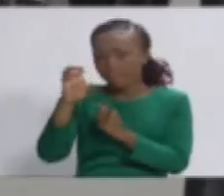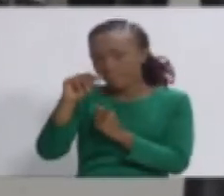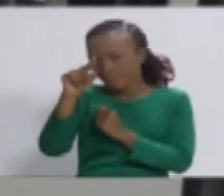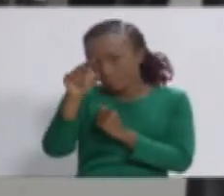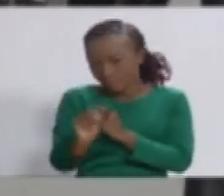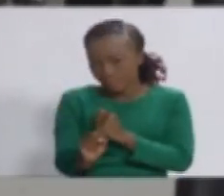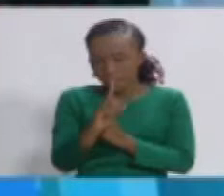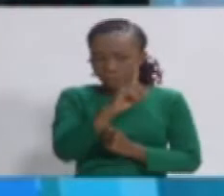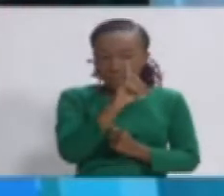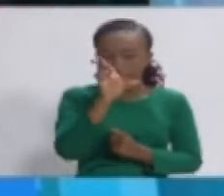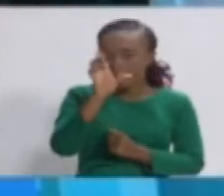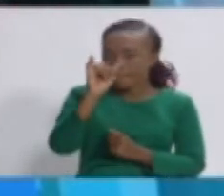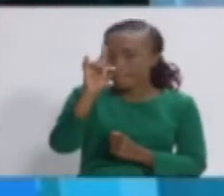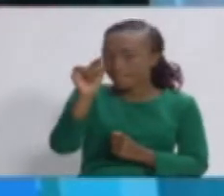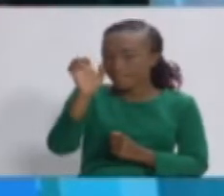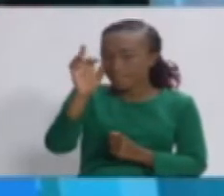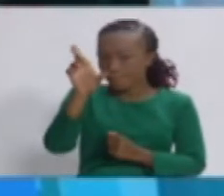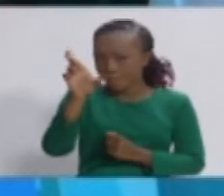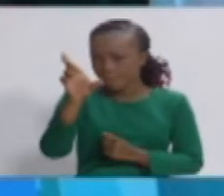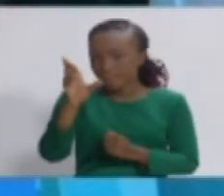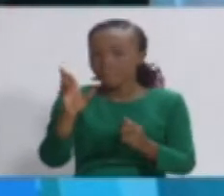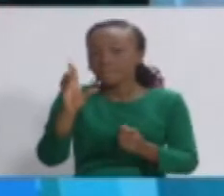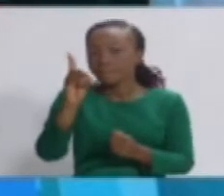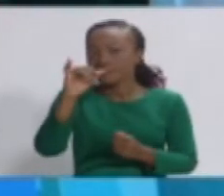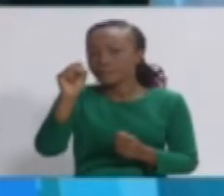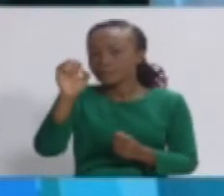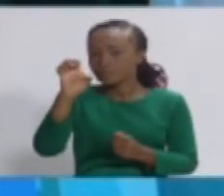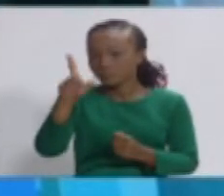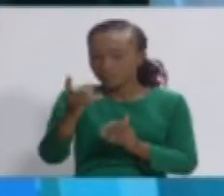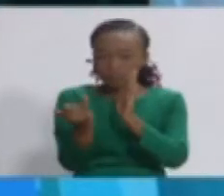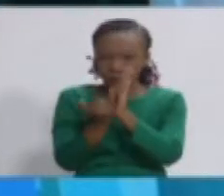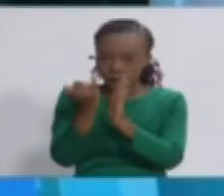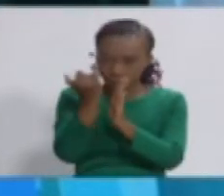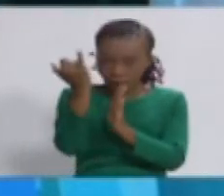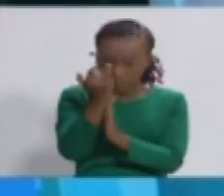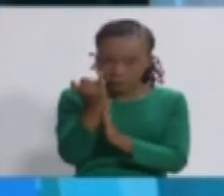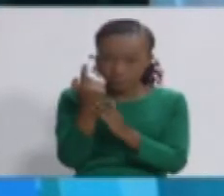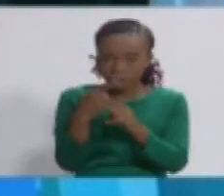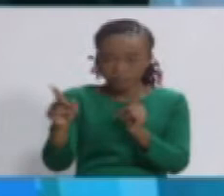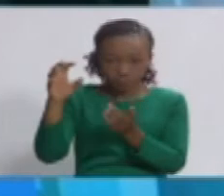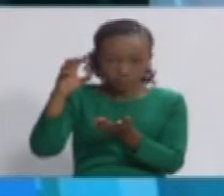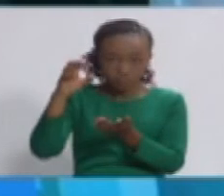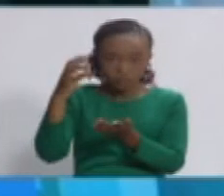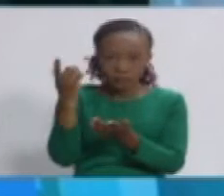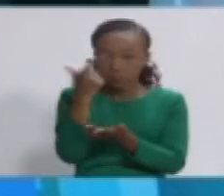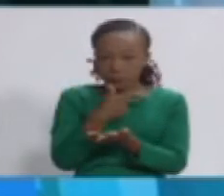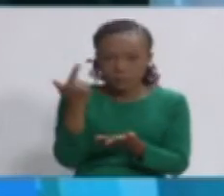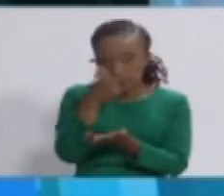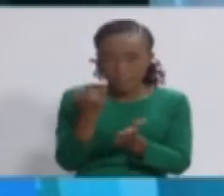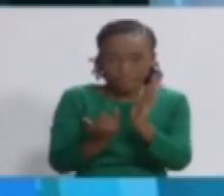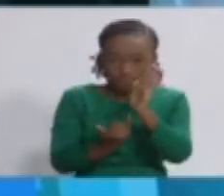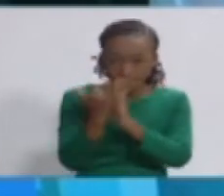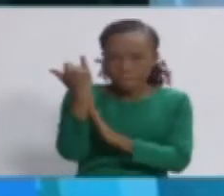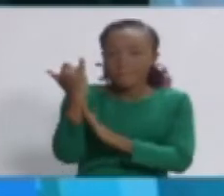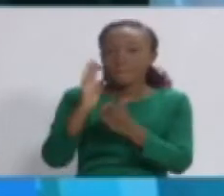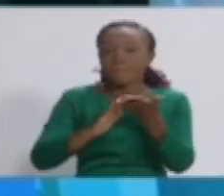Lita moja ya dizeli imepanda bei kwa shilingi 2 na senti 76, ilhali bei ya mafuta taa ndio iliongezeka kwa